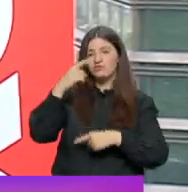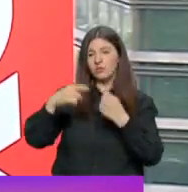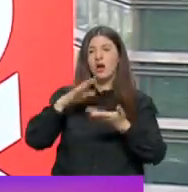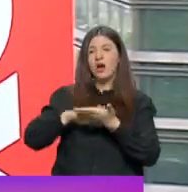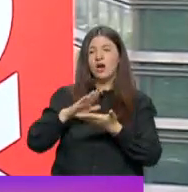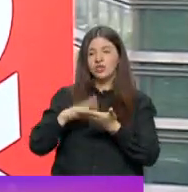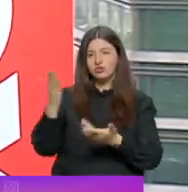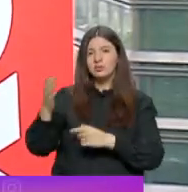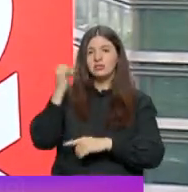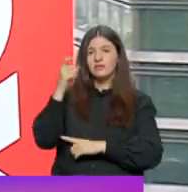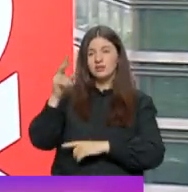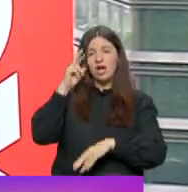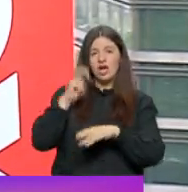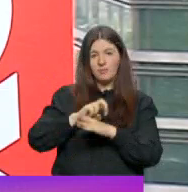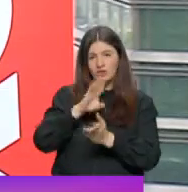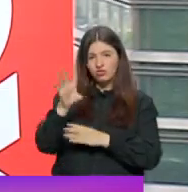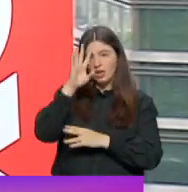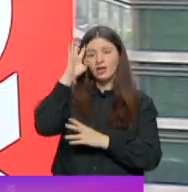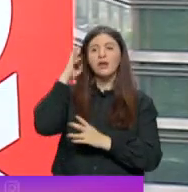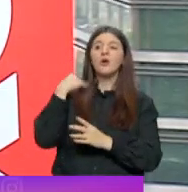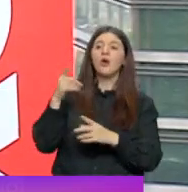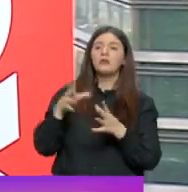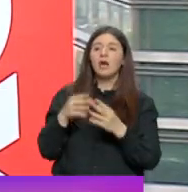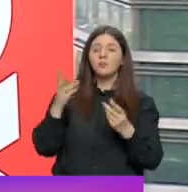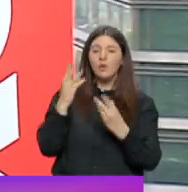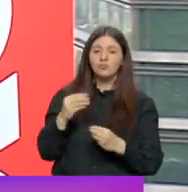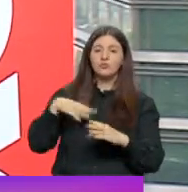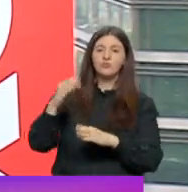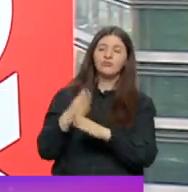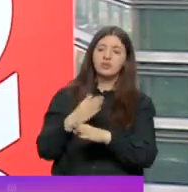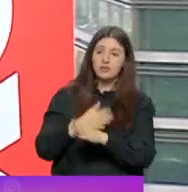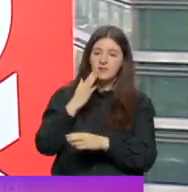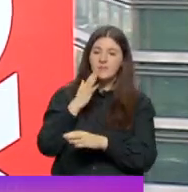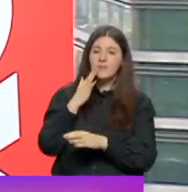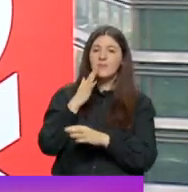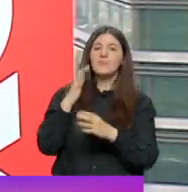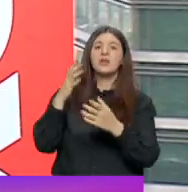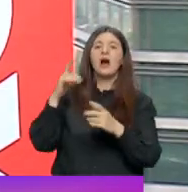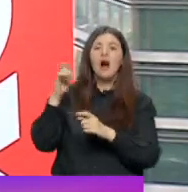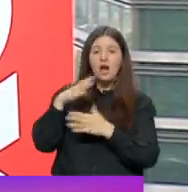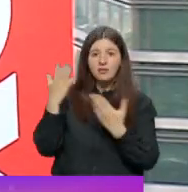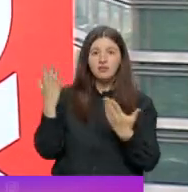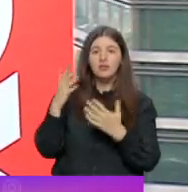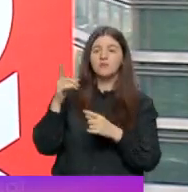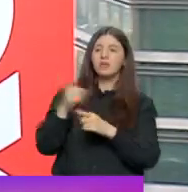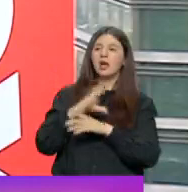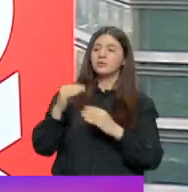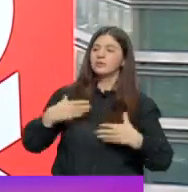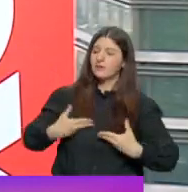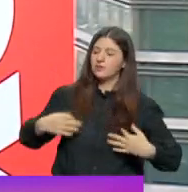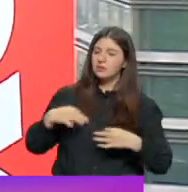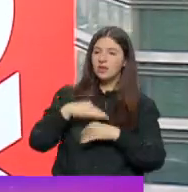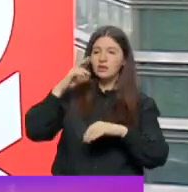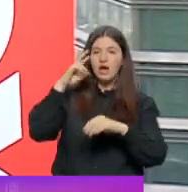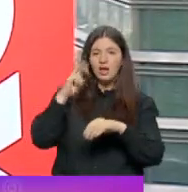arkadaşlarımız Sivas'ta anmada olacaklar. Orada yitirdiğimiz tüm yurttaşlarımızı, aydınlarımızı da sevgiyle, saygıyla bir kez daha